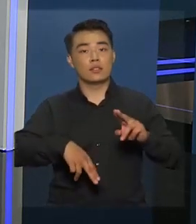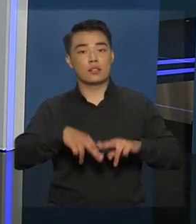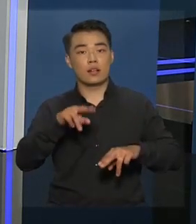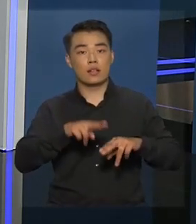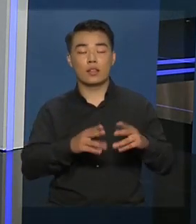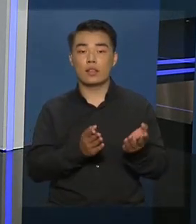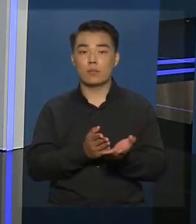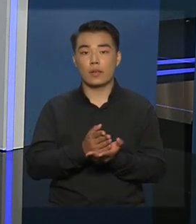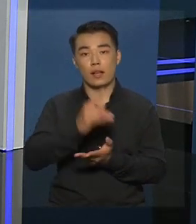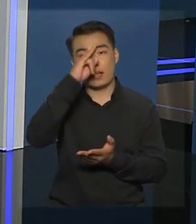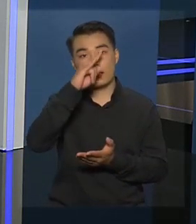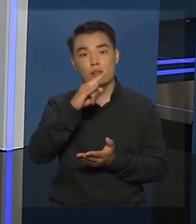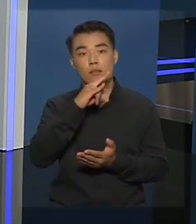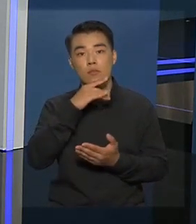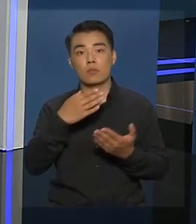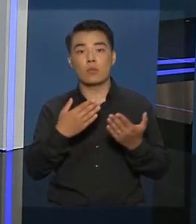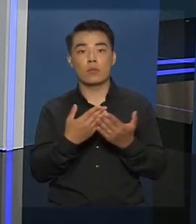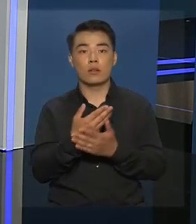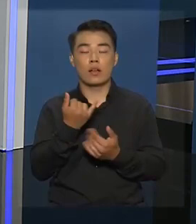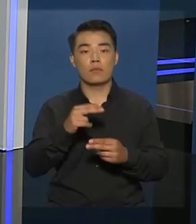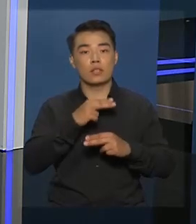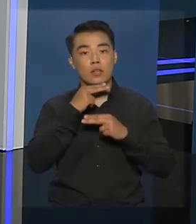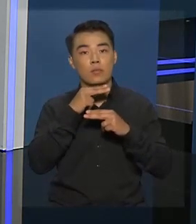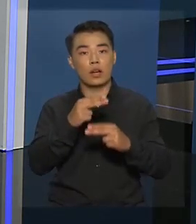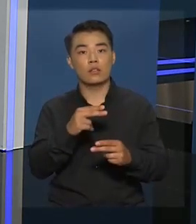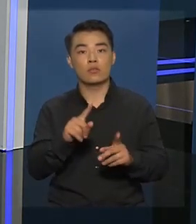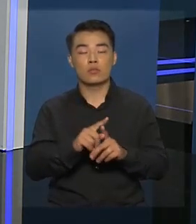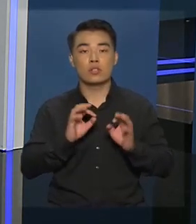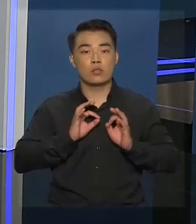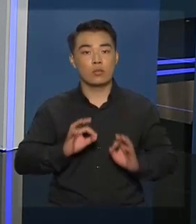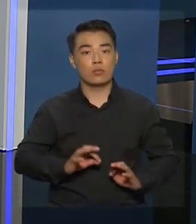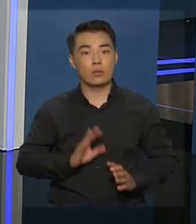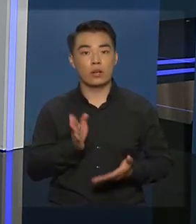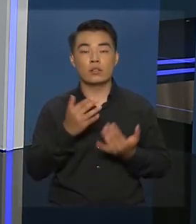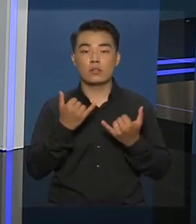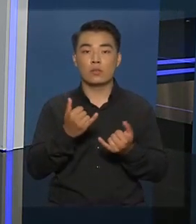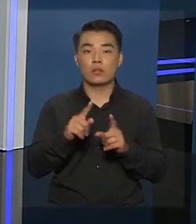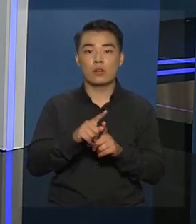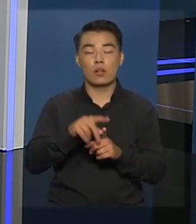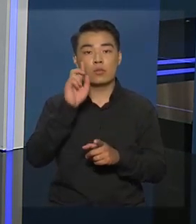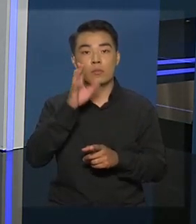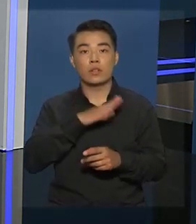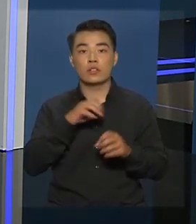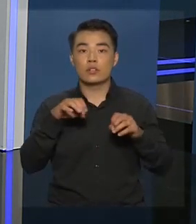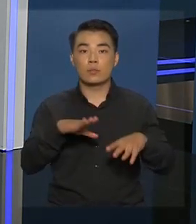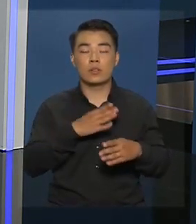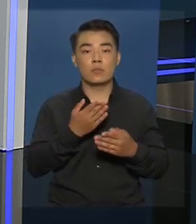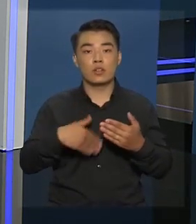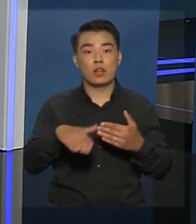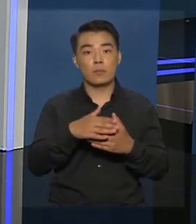Строительная отрасль Казахстана вновь под пристальным вниманием чиновников. Сегодня в правительстве решали, как в ближайшие